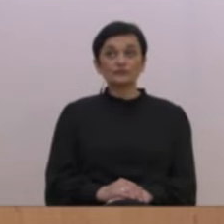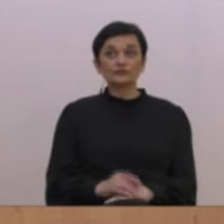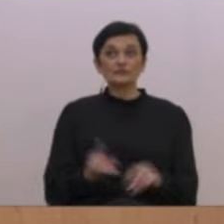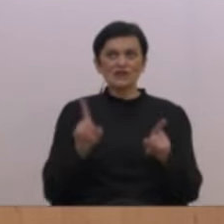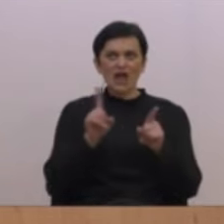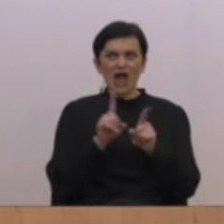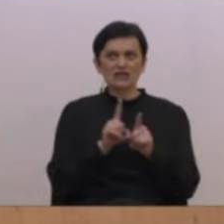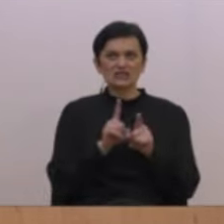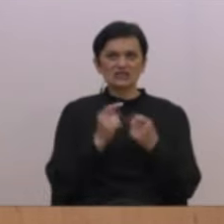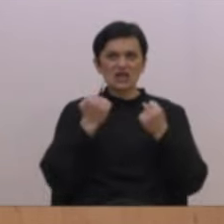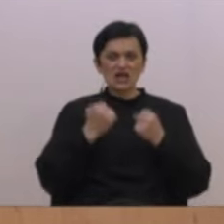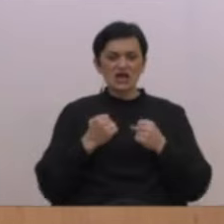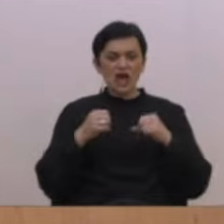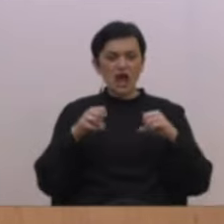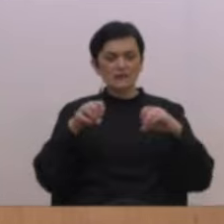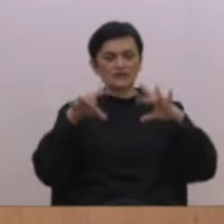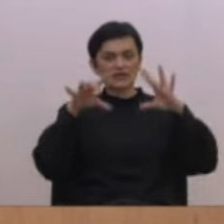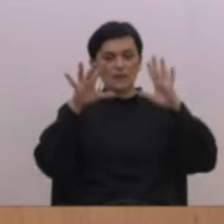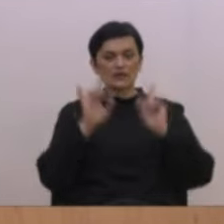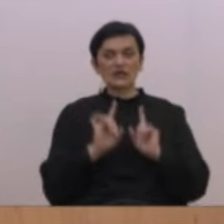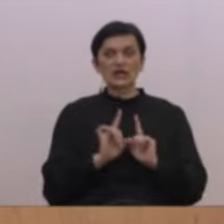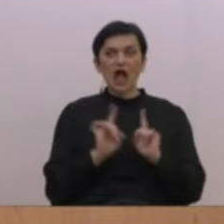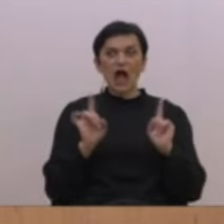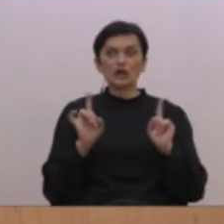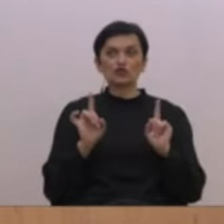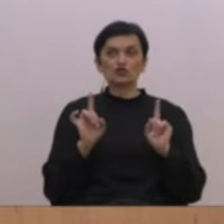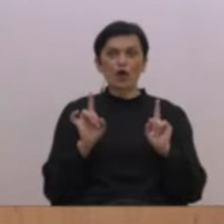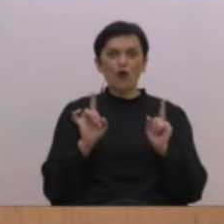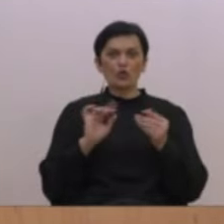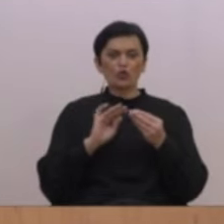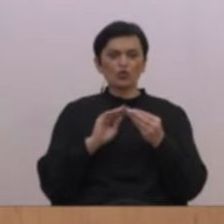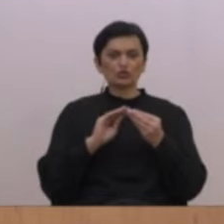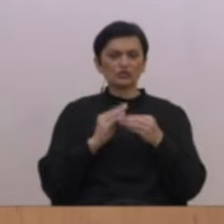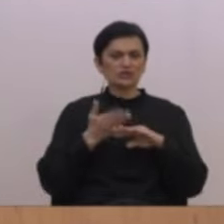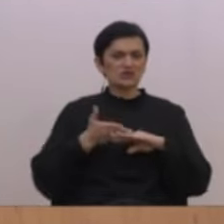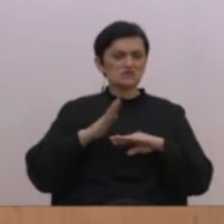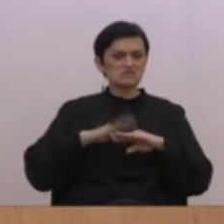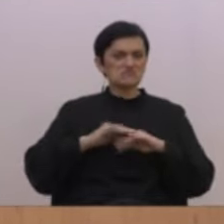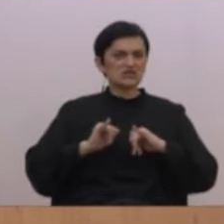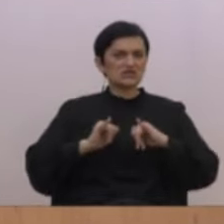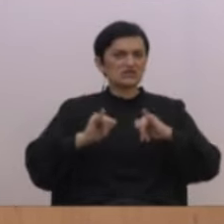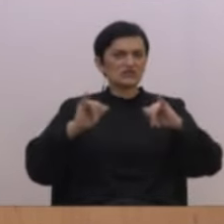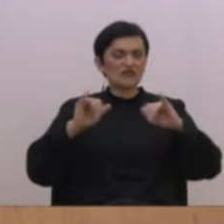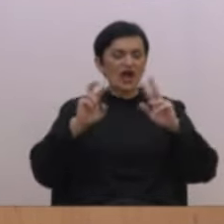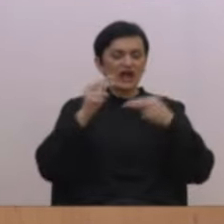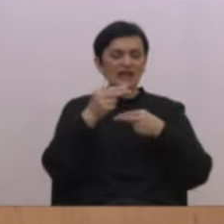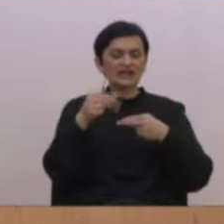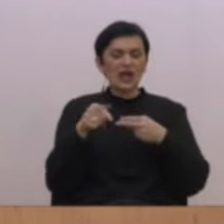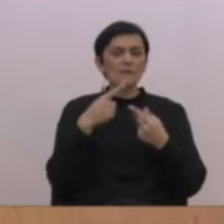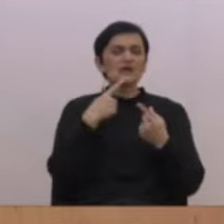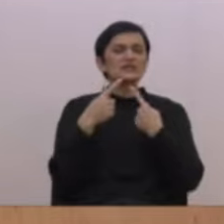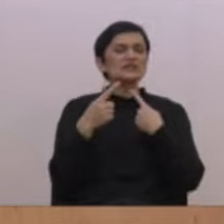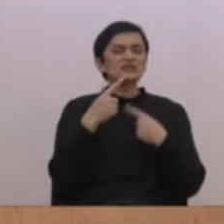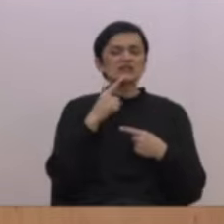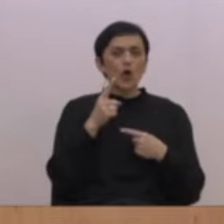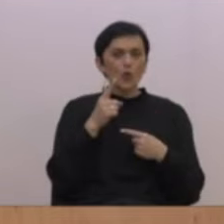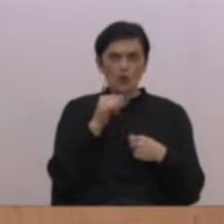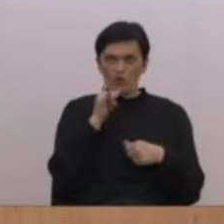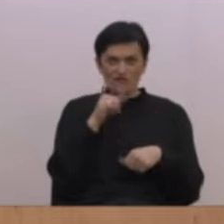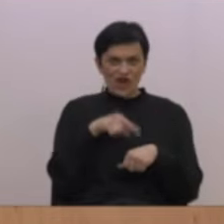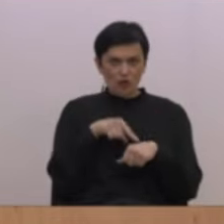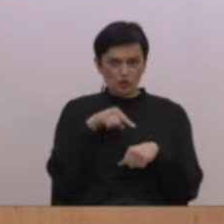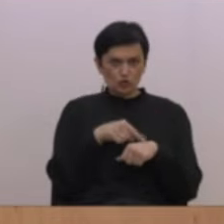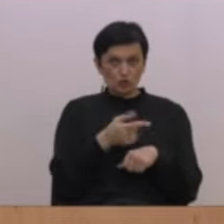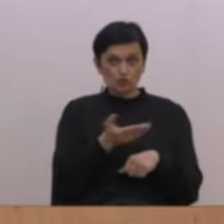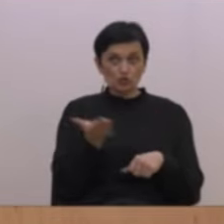Ase mtsaprat da gansakutrebit. Mtsvavet. Ratom aris am temaze saubari ganam ver gznobt akhla